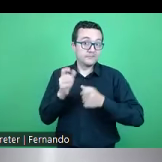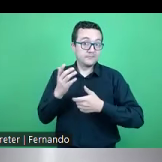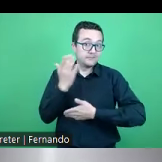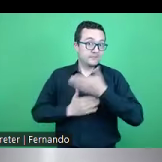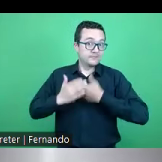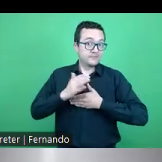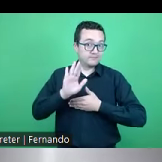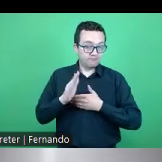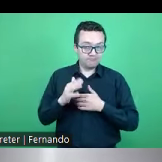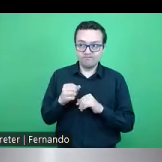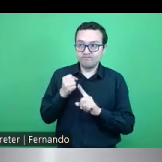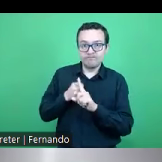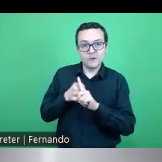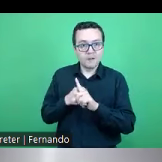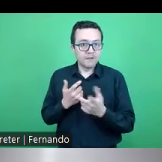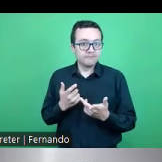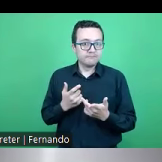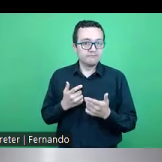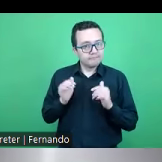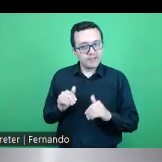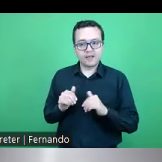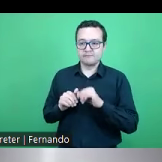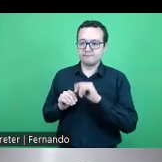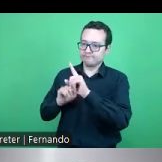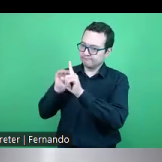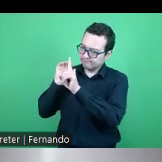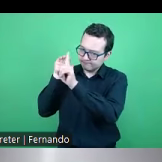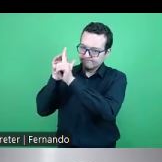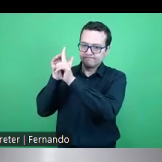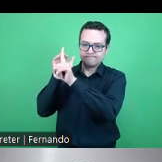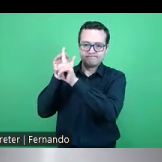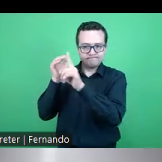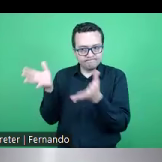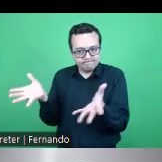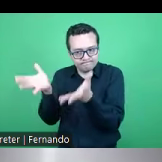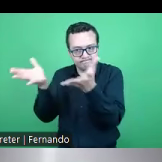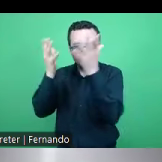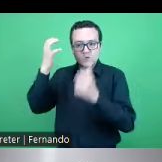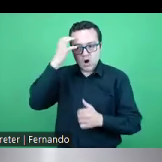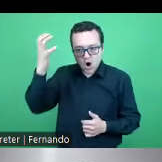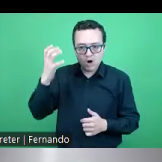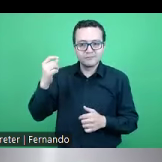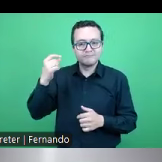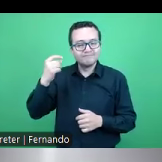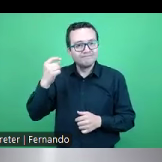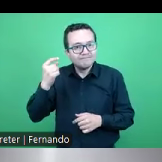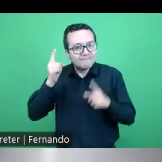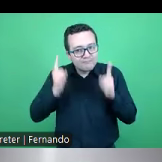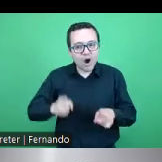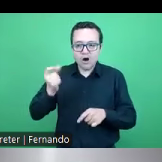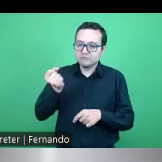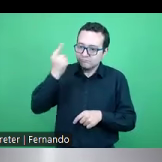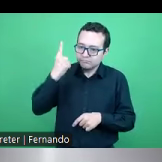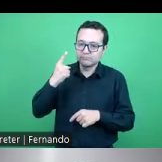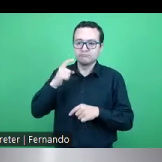pemenuhan hak-hak the penyandang efforts disabilitas to di fulfill the negara rights to kita, protect the rights dan of people of kemudian disability mendorong within partisipasi our bermakna countries and bagi penyandang other